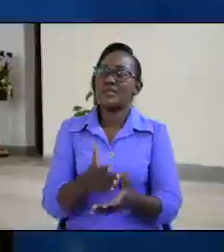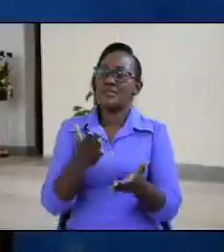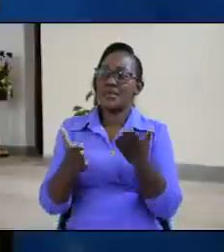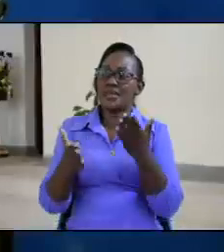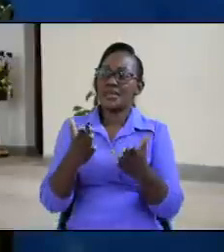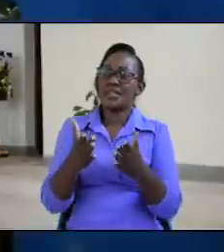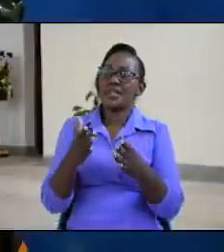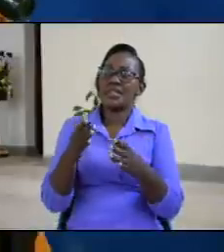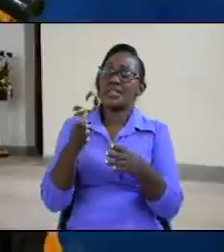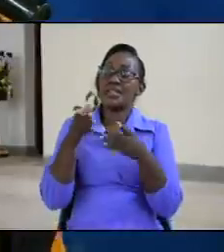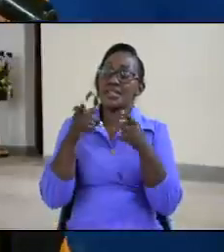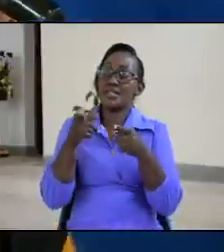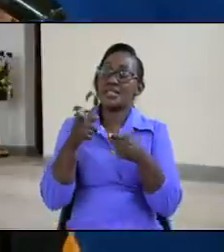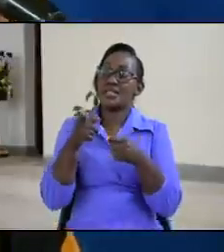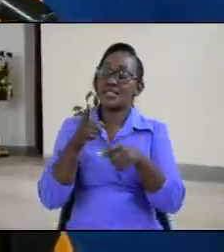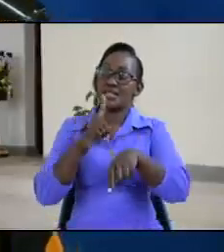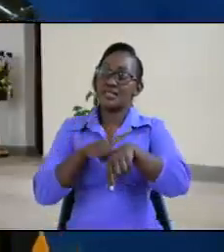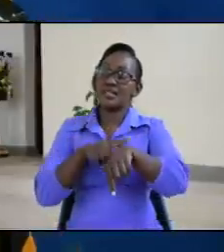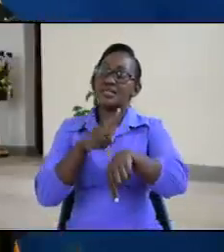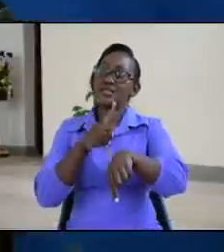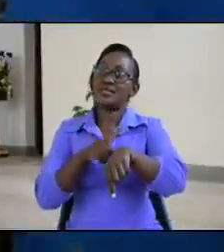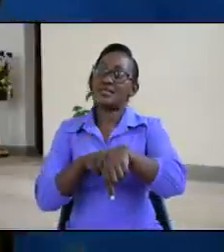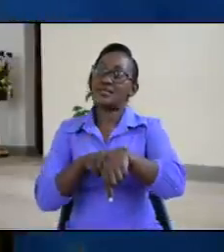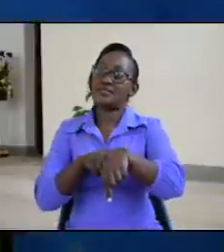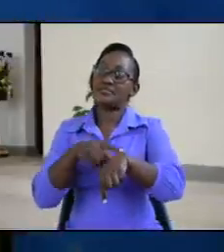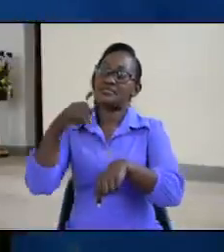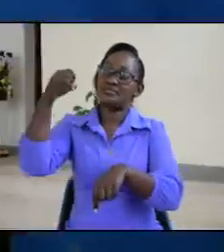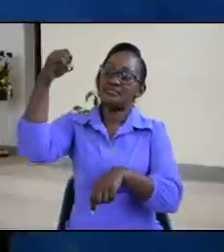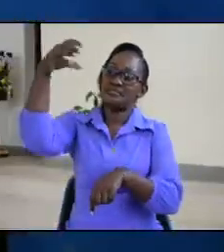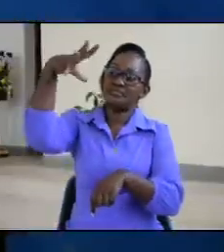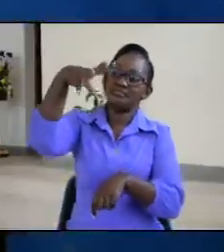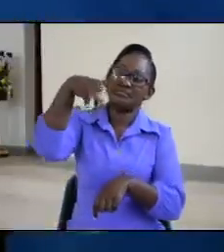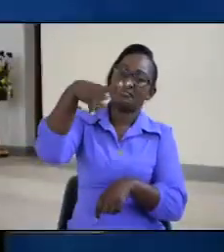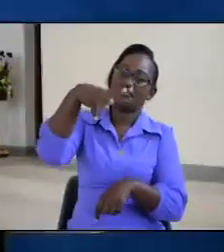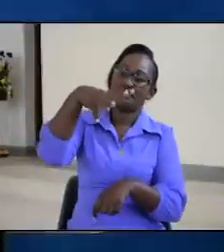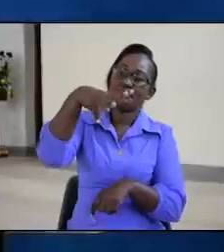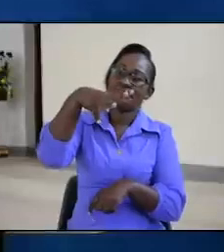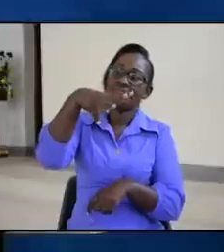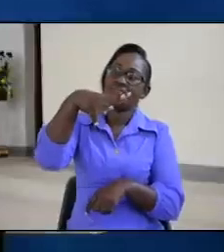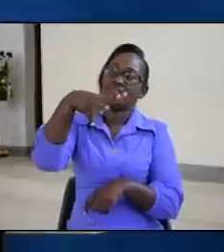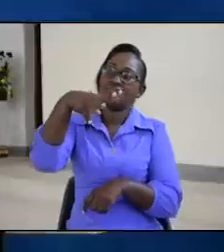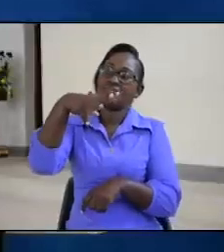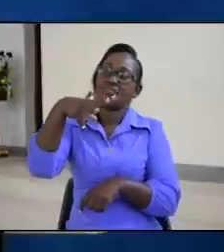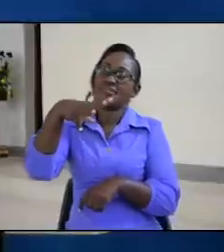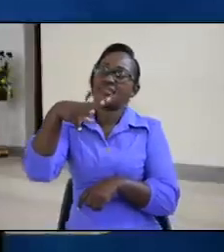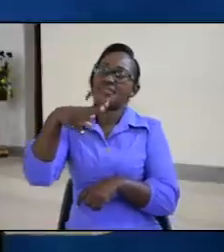sayakuba mbazuka mishale yaju